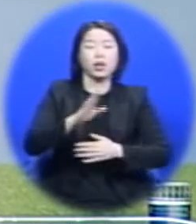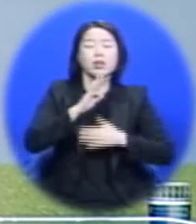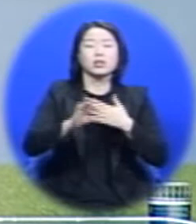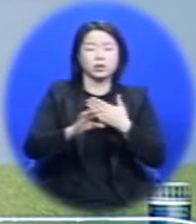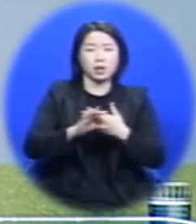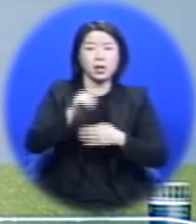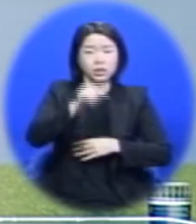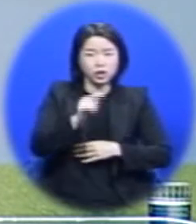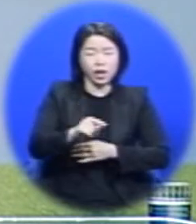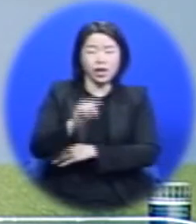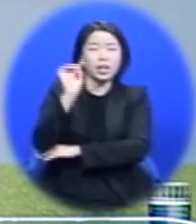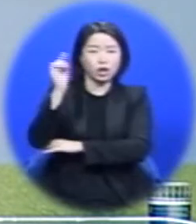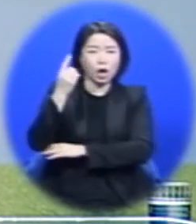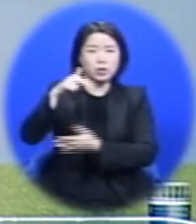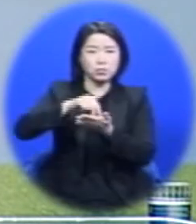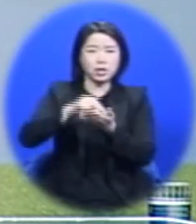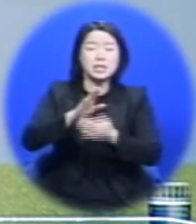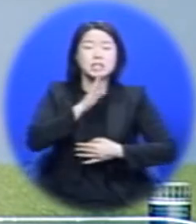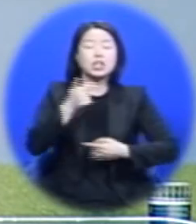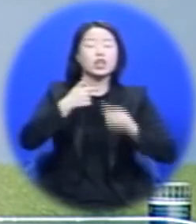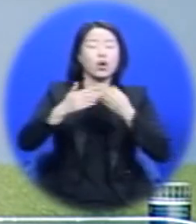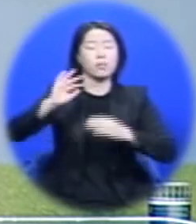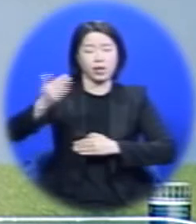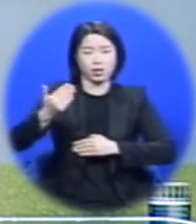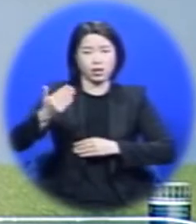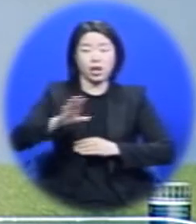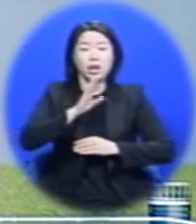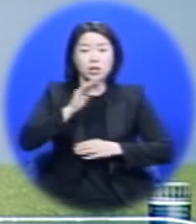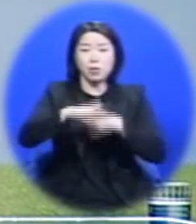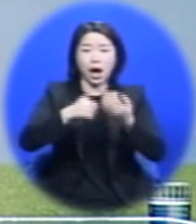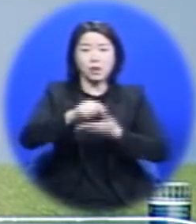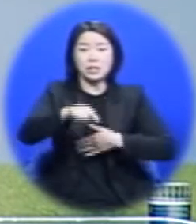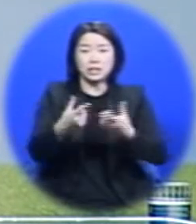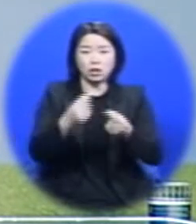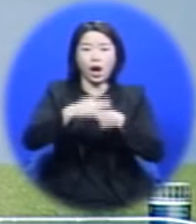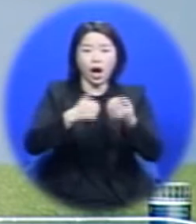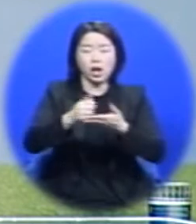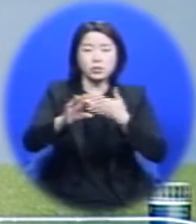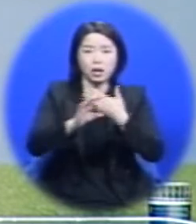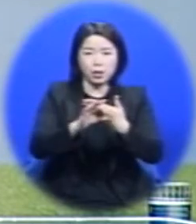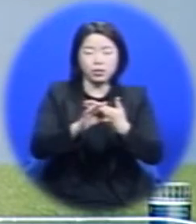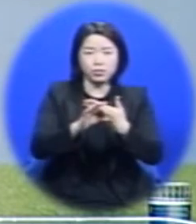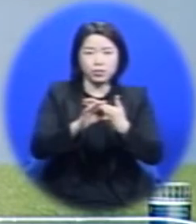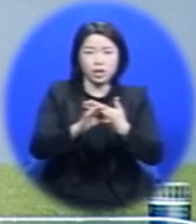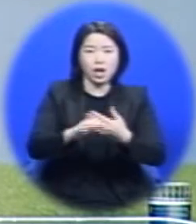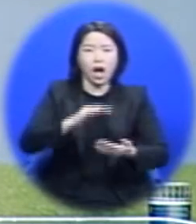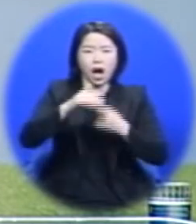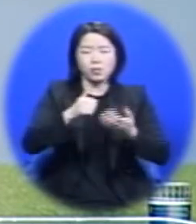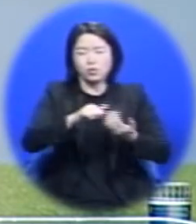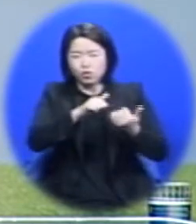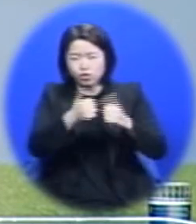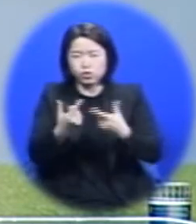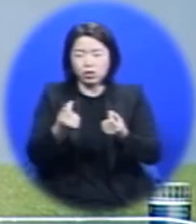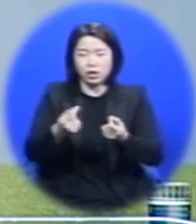그것이 실제로 그대로 경험되어야 하는 거예요. 정말 하나님이 그런 하나님이시라면 하나님이 죽을 것 같은 길로